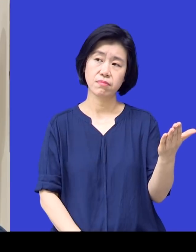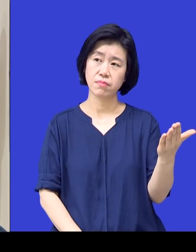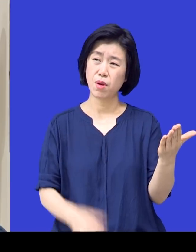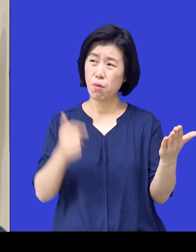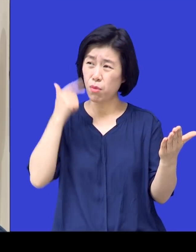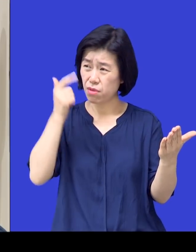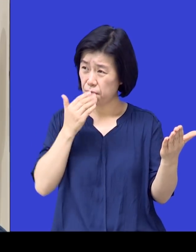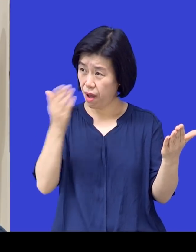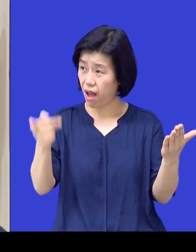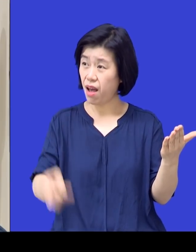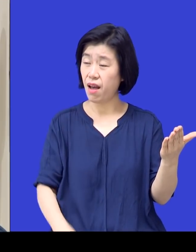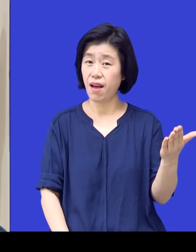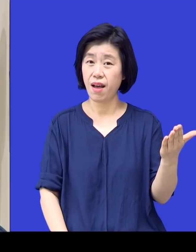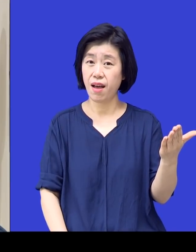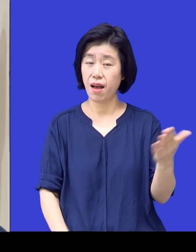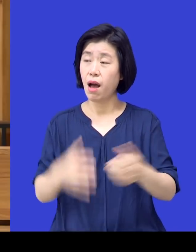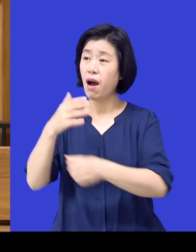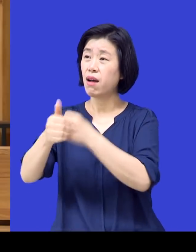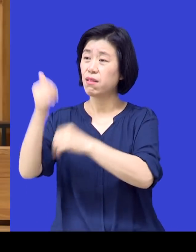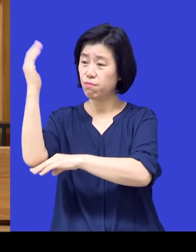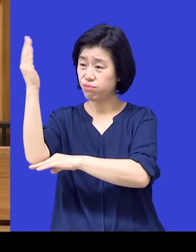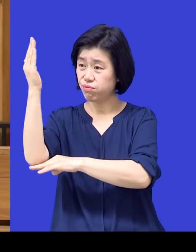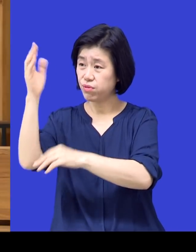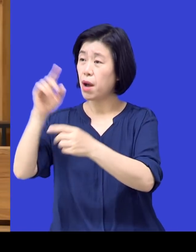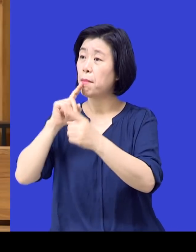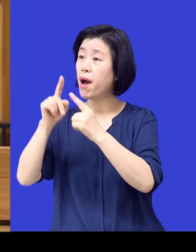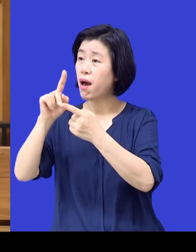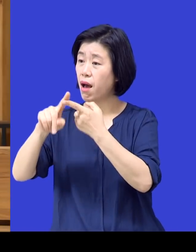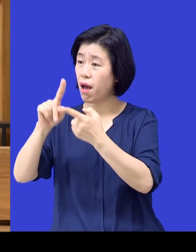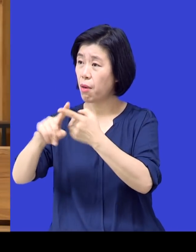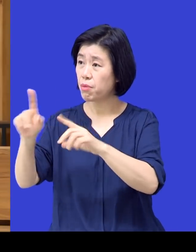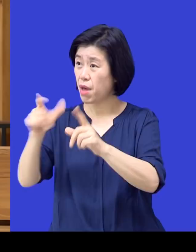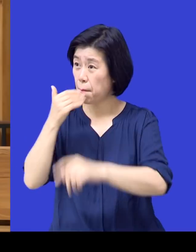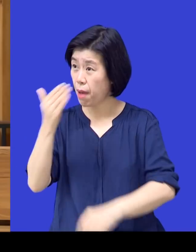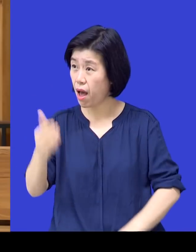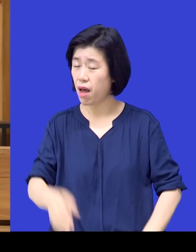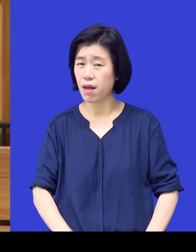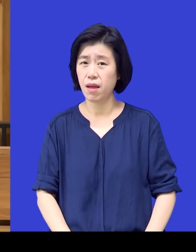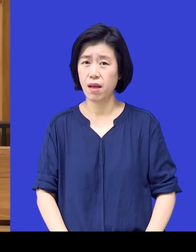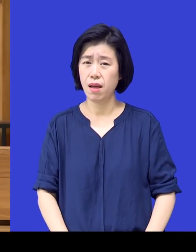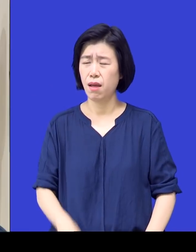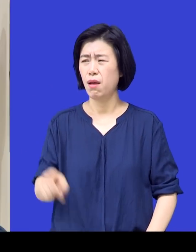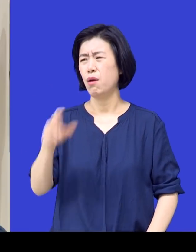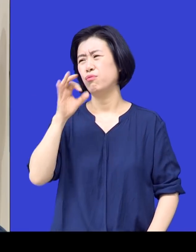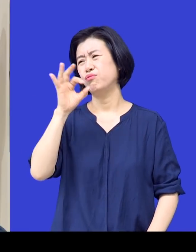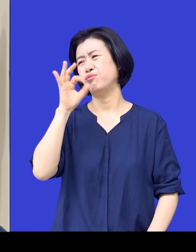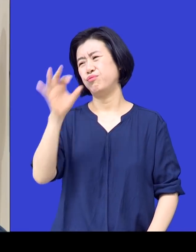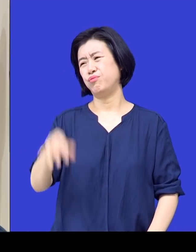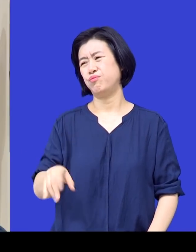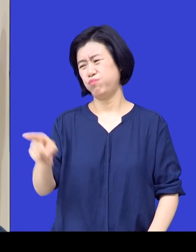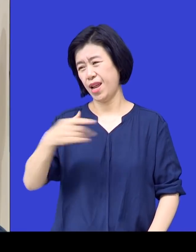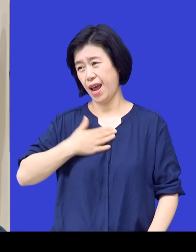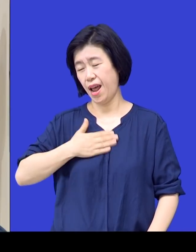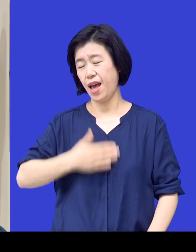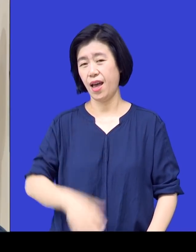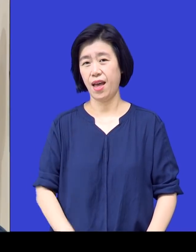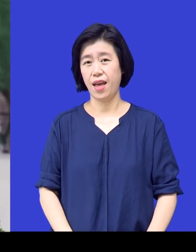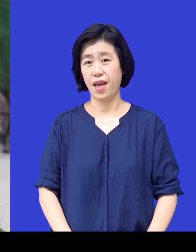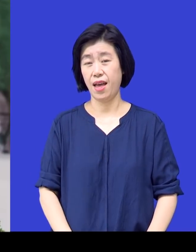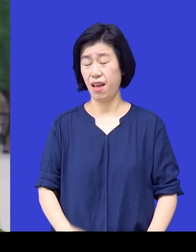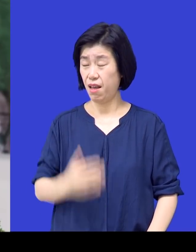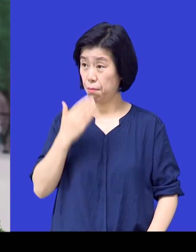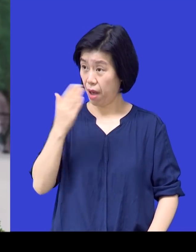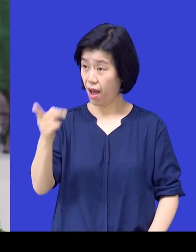할 수 있냐고. 왜 나한테 강요하냐고. 이거 안 되는 거 알지 않냐고. 네네네네. 아니 진짜 되냐고.